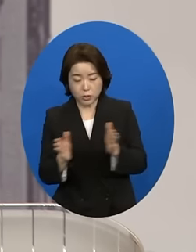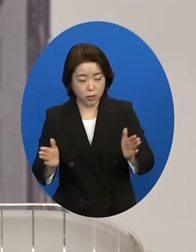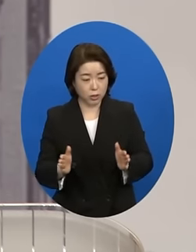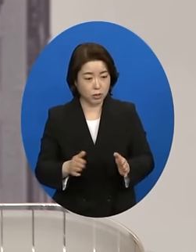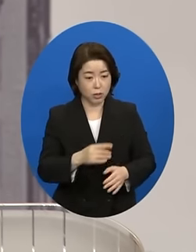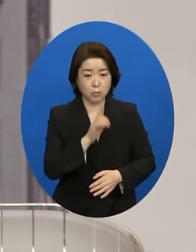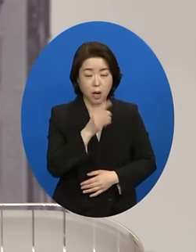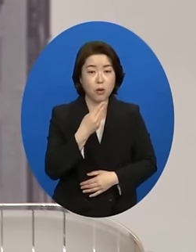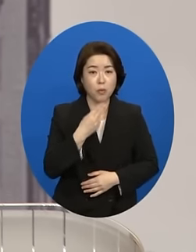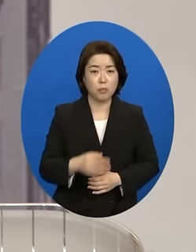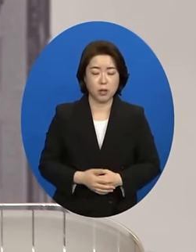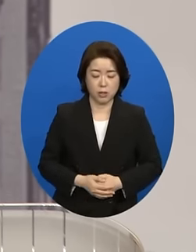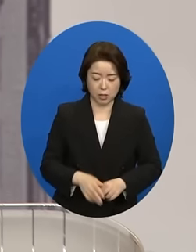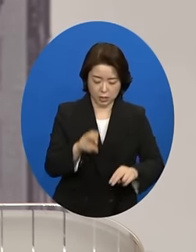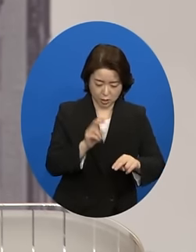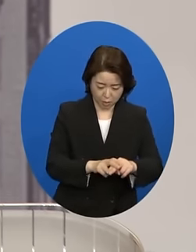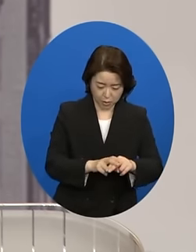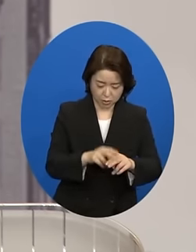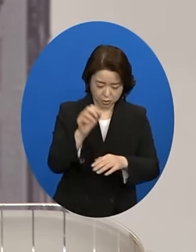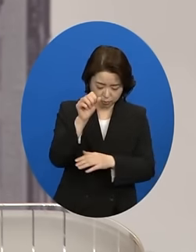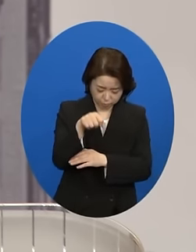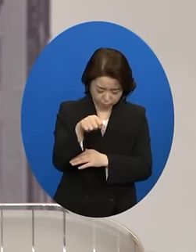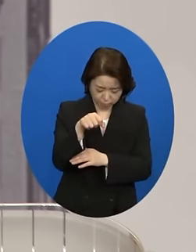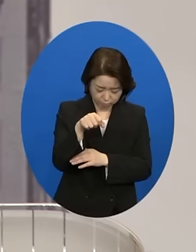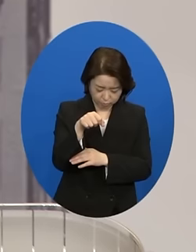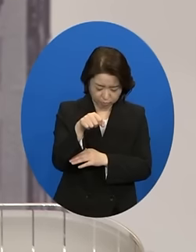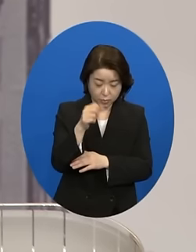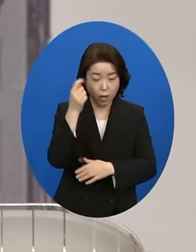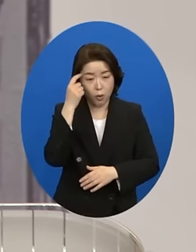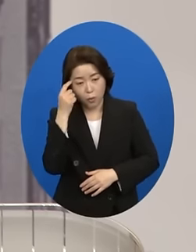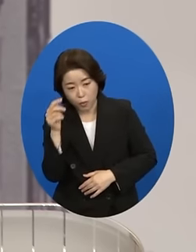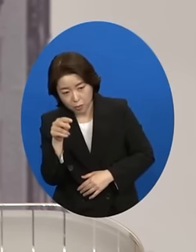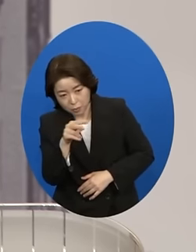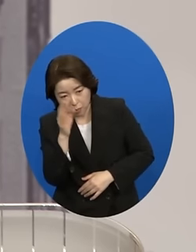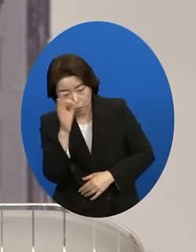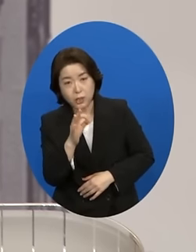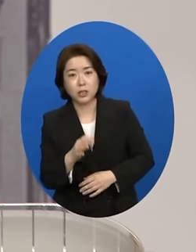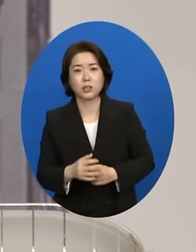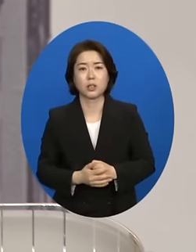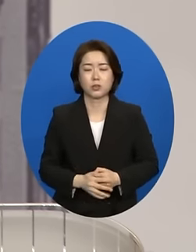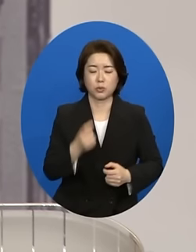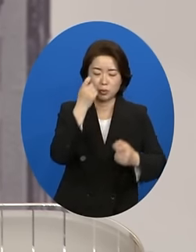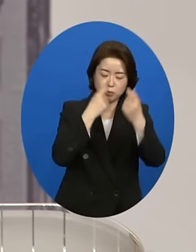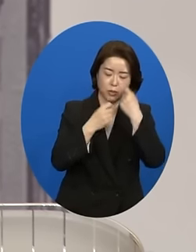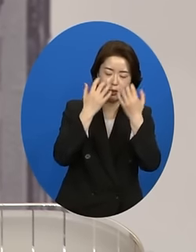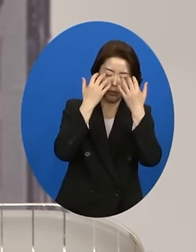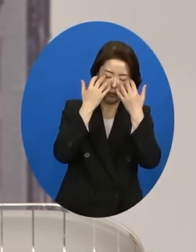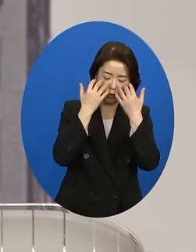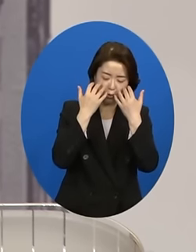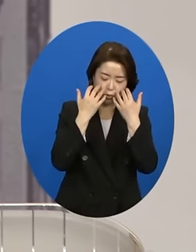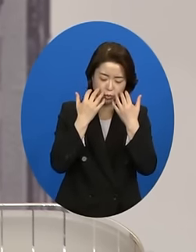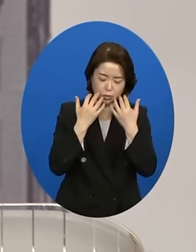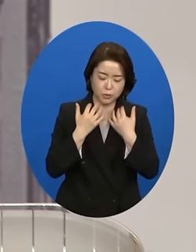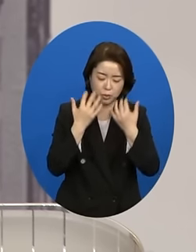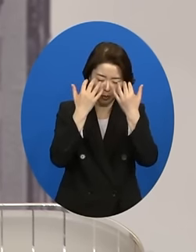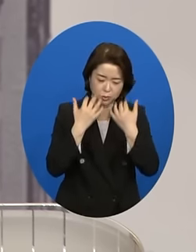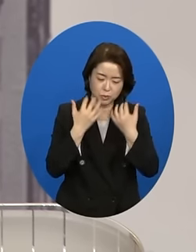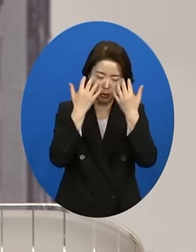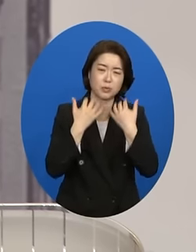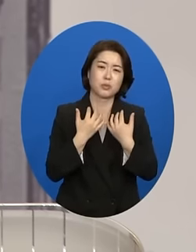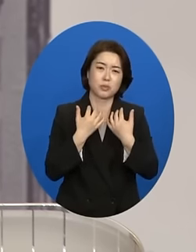근데 가만히 앉아서 다 왜 그러시나 봤더니 그냥 눈물을 주르륵 뚝뚝 흘리고 있는